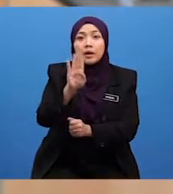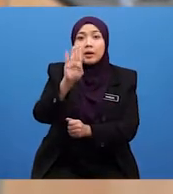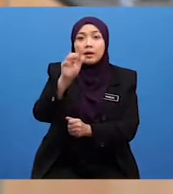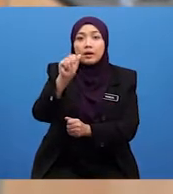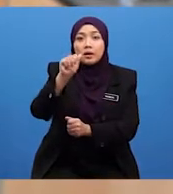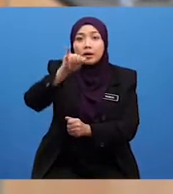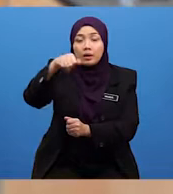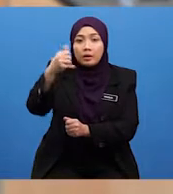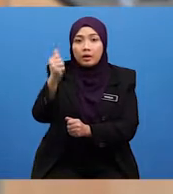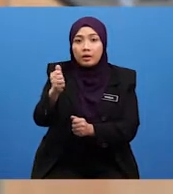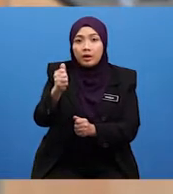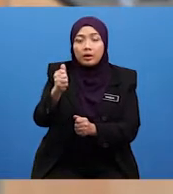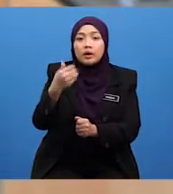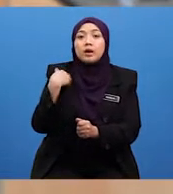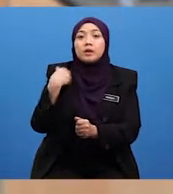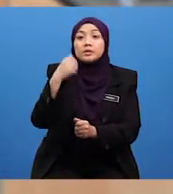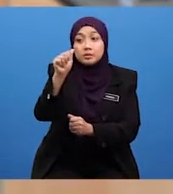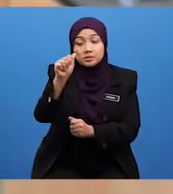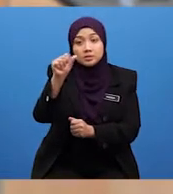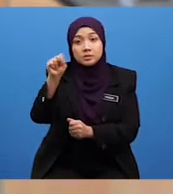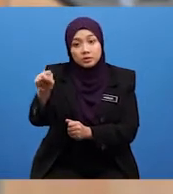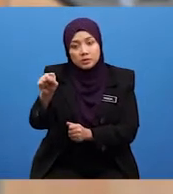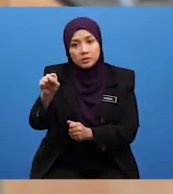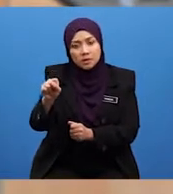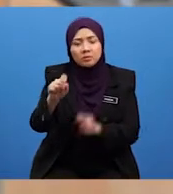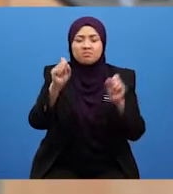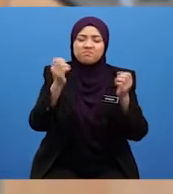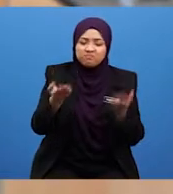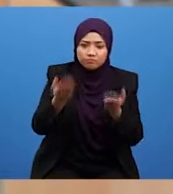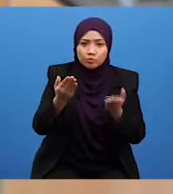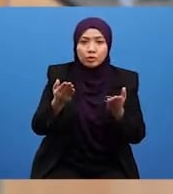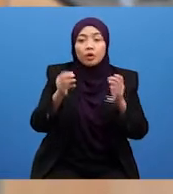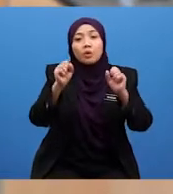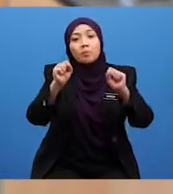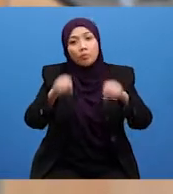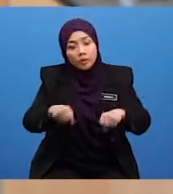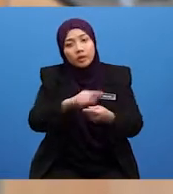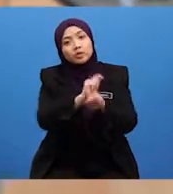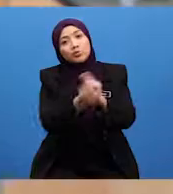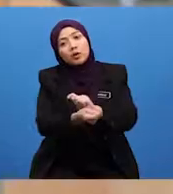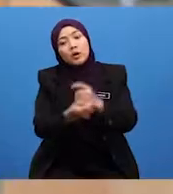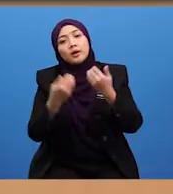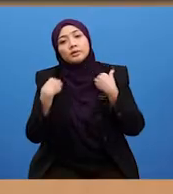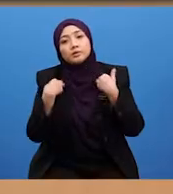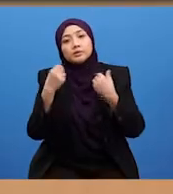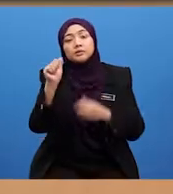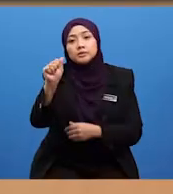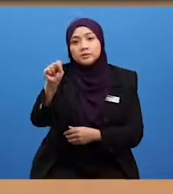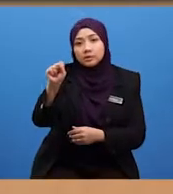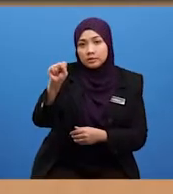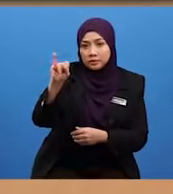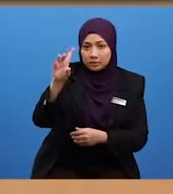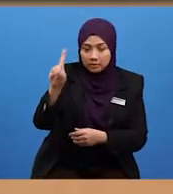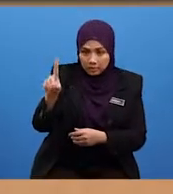yang bersifat asid, maka perea itu akan mempunyai sifat asid.